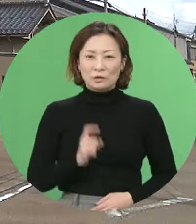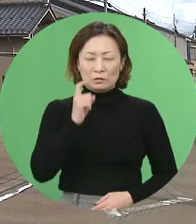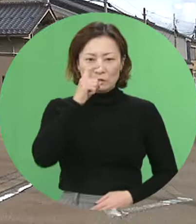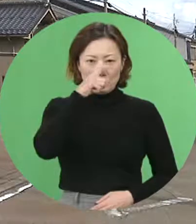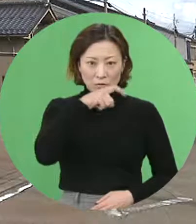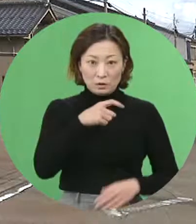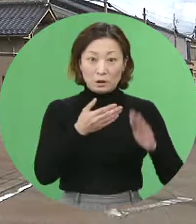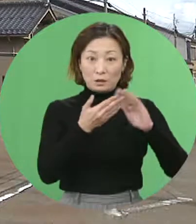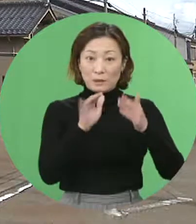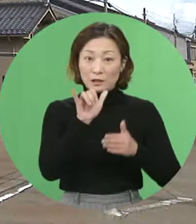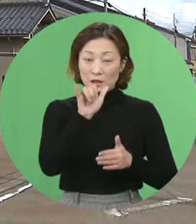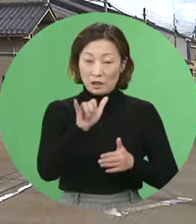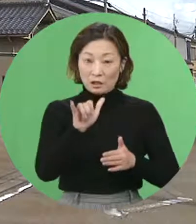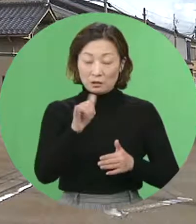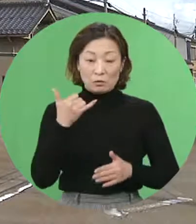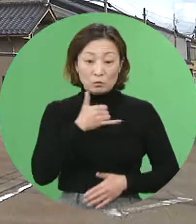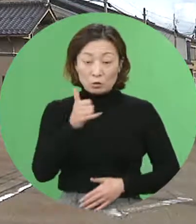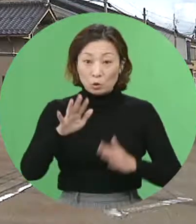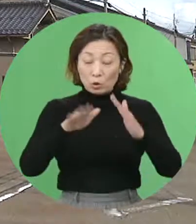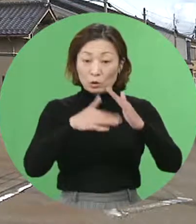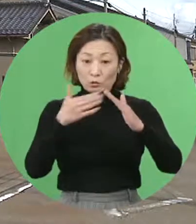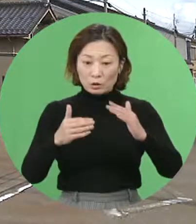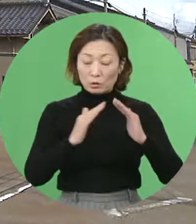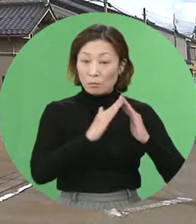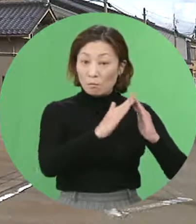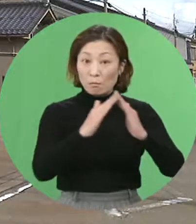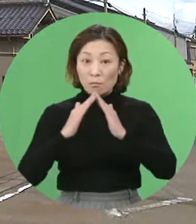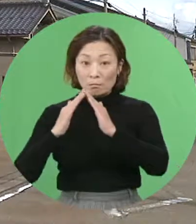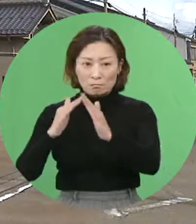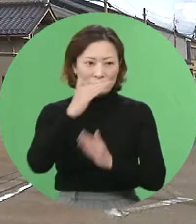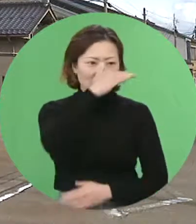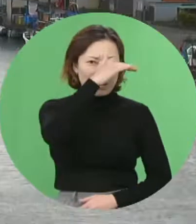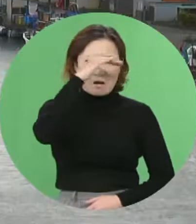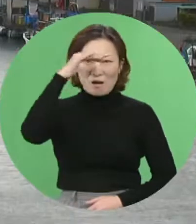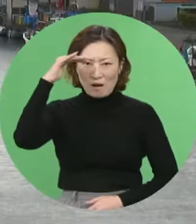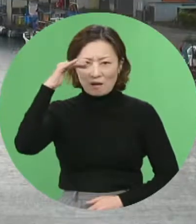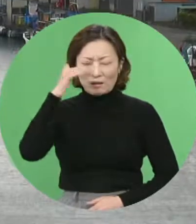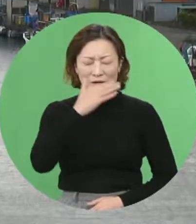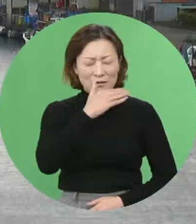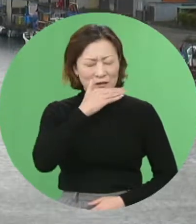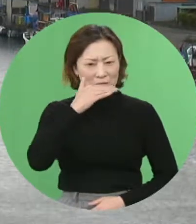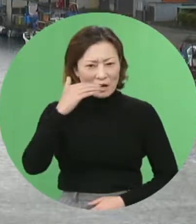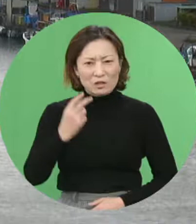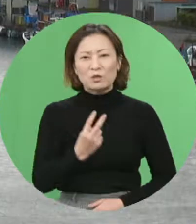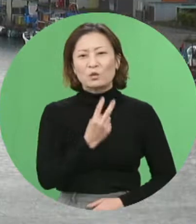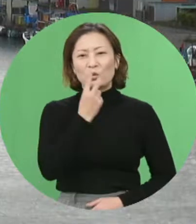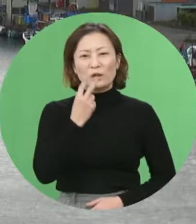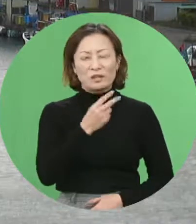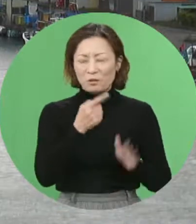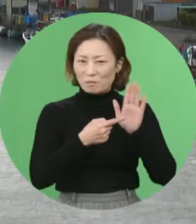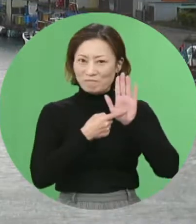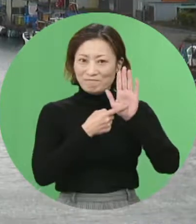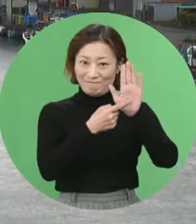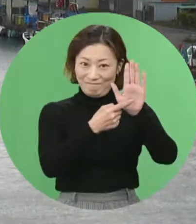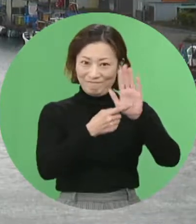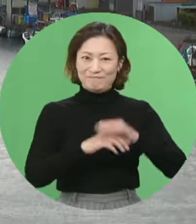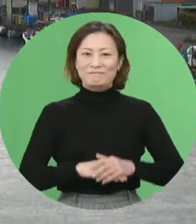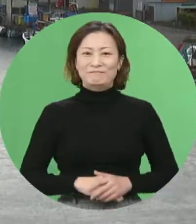古い町屋と醤油蔵の軒を連ねた景観が趣ある風情を醸し出しています。